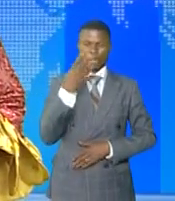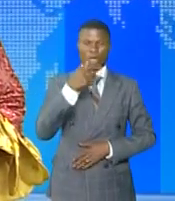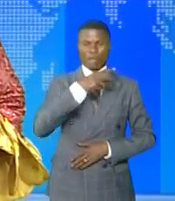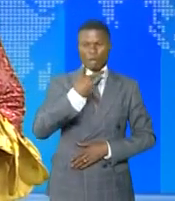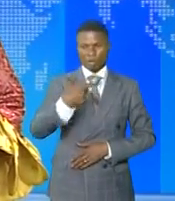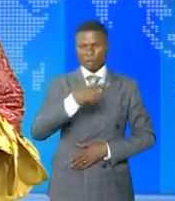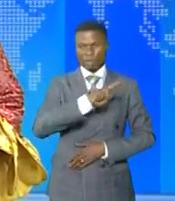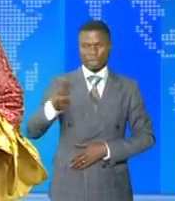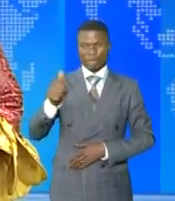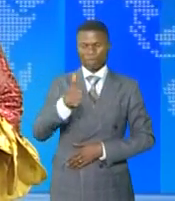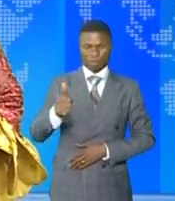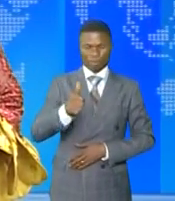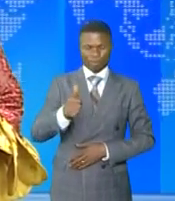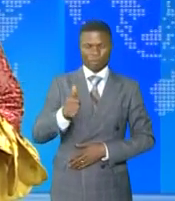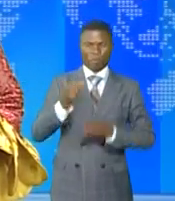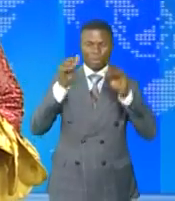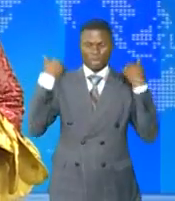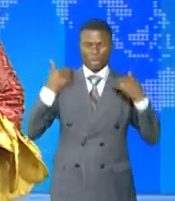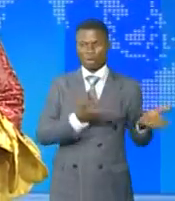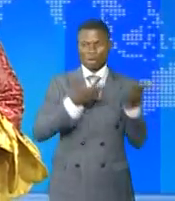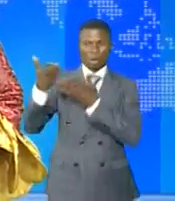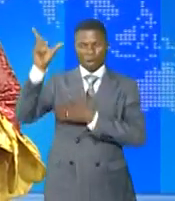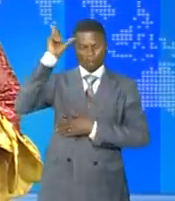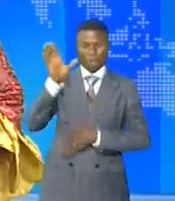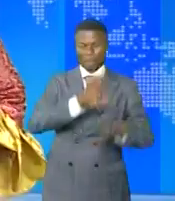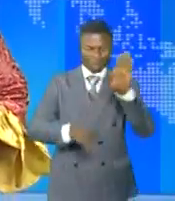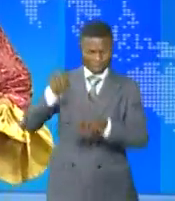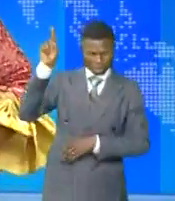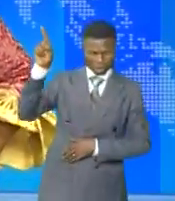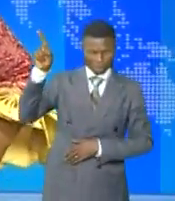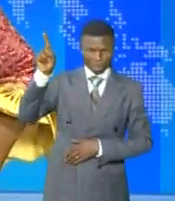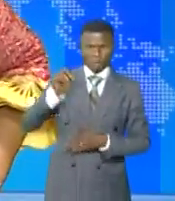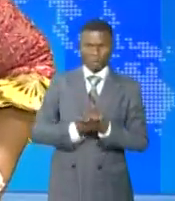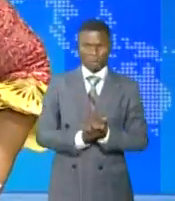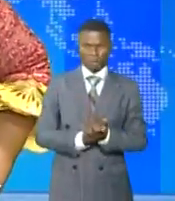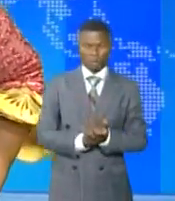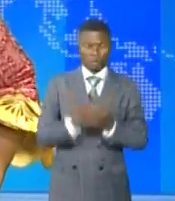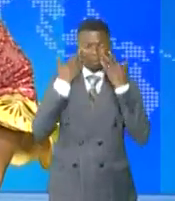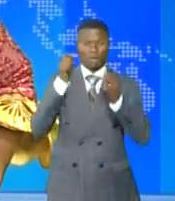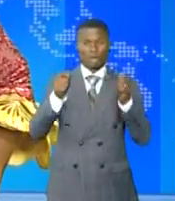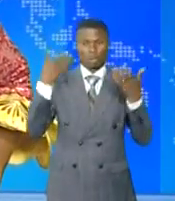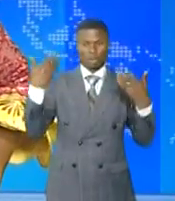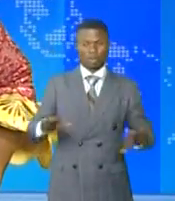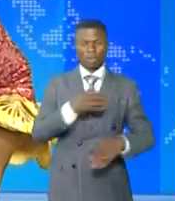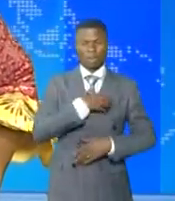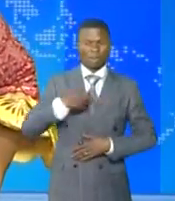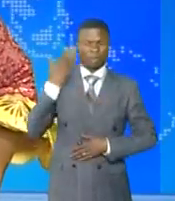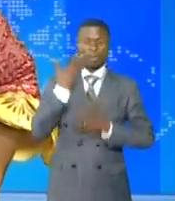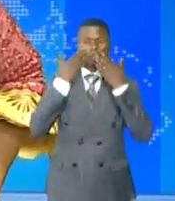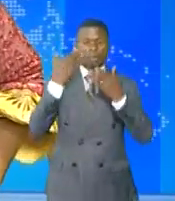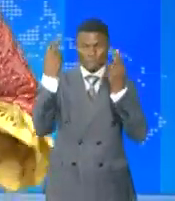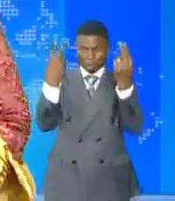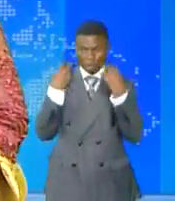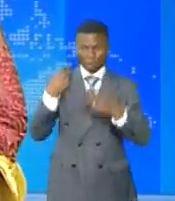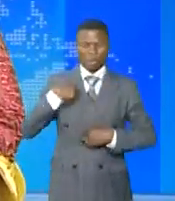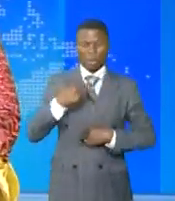4 février 2021, départ à Lubumbashi pour l'inhumation. Fin de ce journal, mesdames et messieurs, merci de l'avoir suivi. Merci à